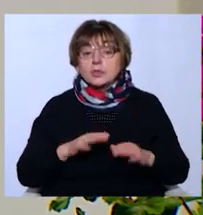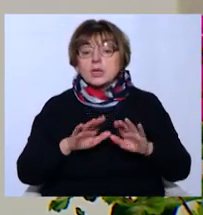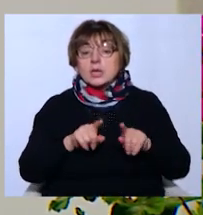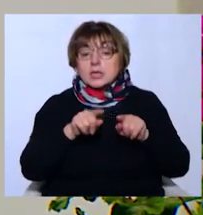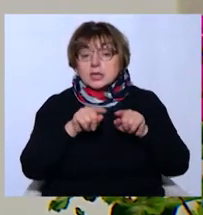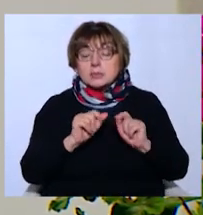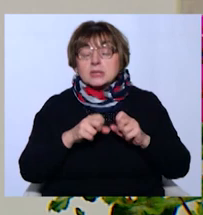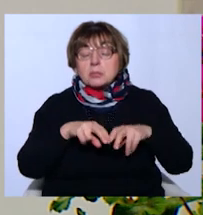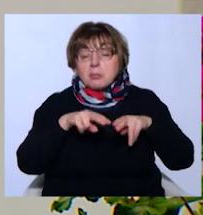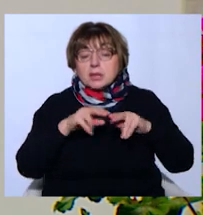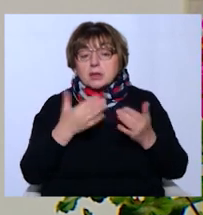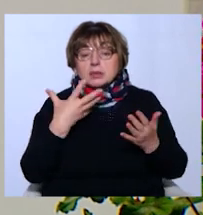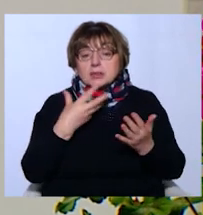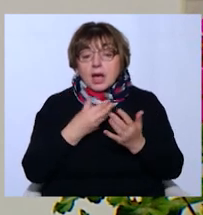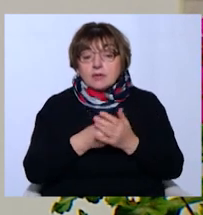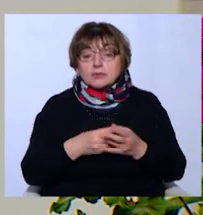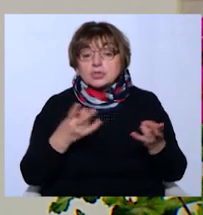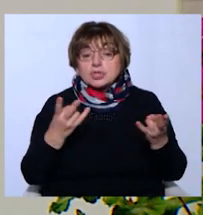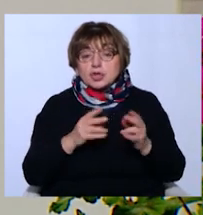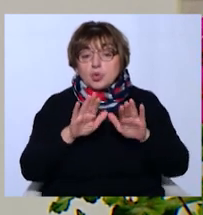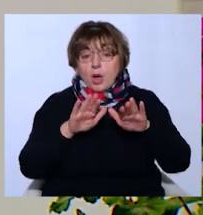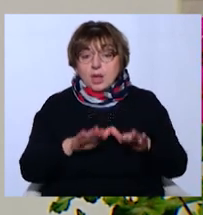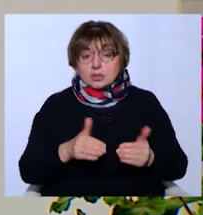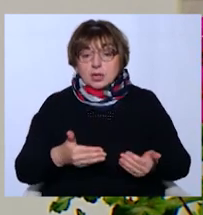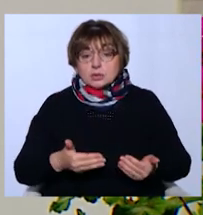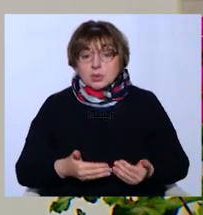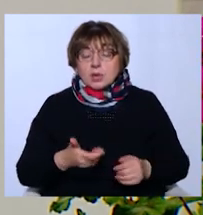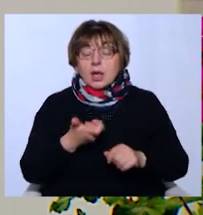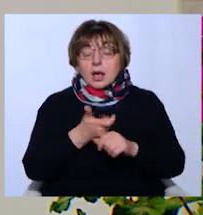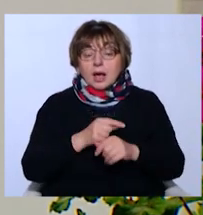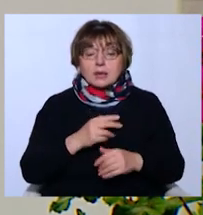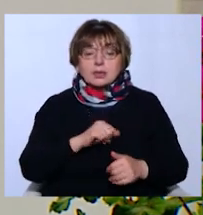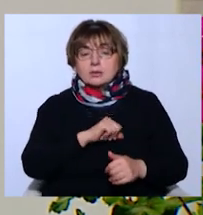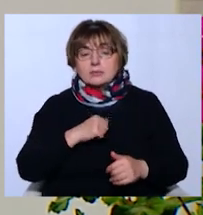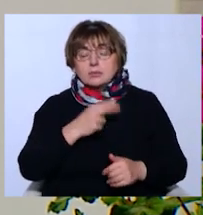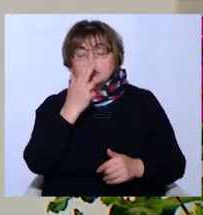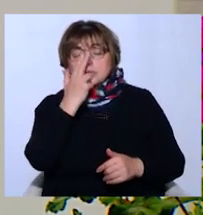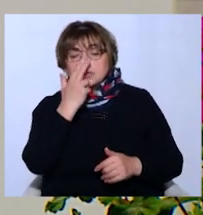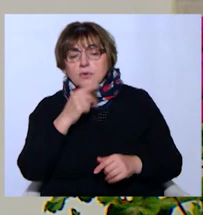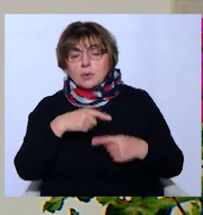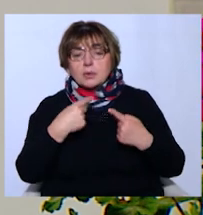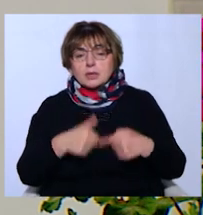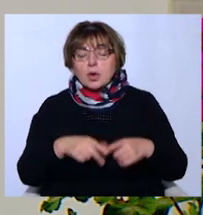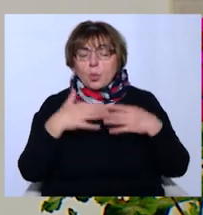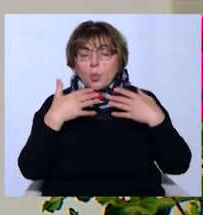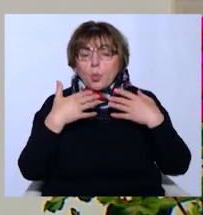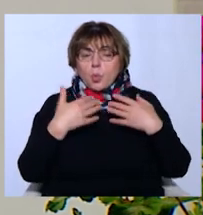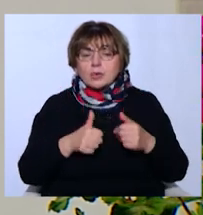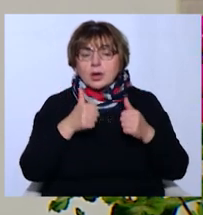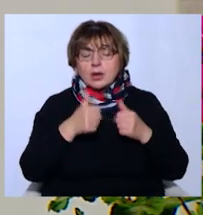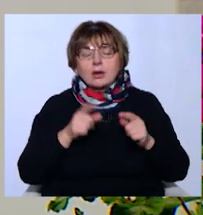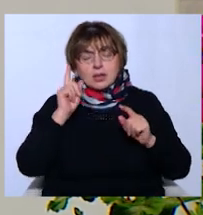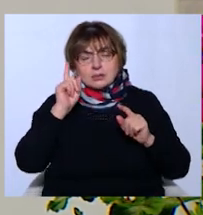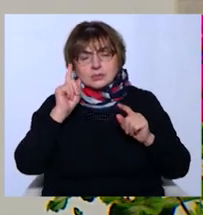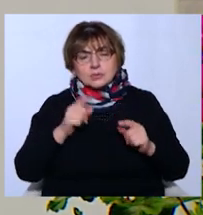ბინადრობს გარკვეულ საარსებო გარემოში და იმ საარსებო გარემოში ისინი კარგად გრძნობენ თავს. ანუ სადაც კარგად გრძნობენ თავს,